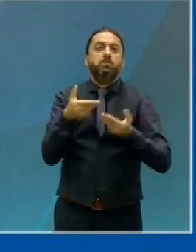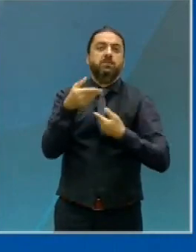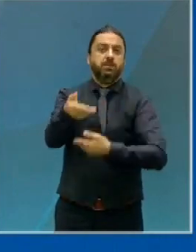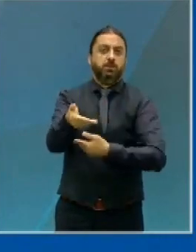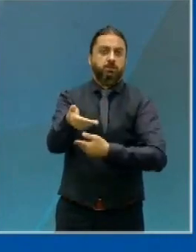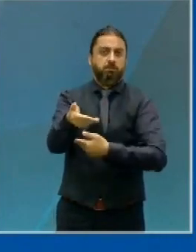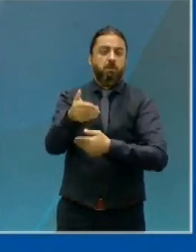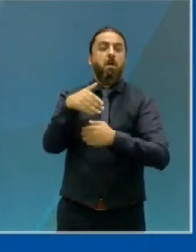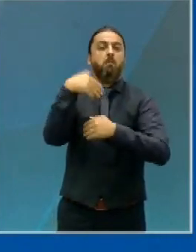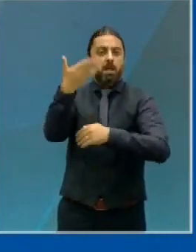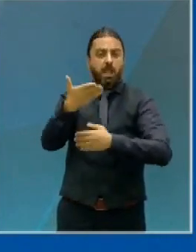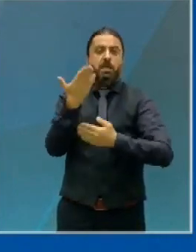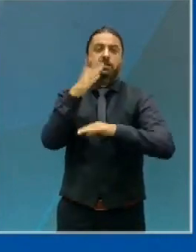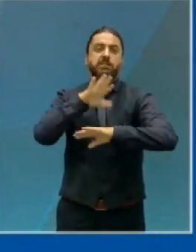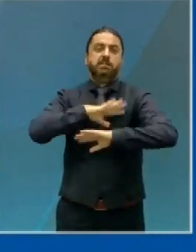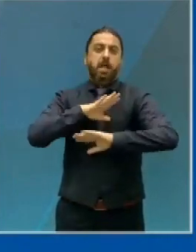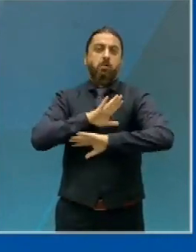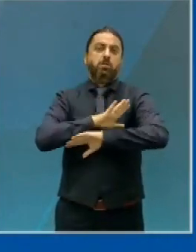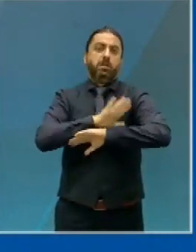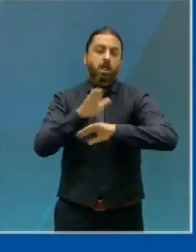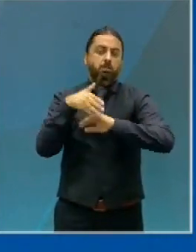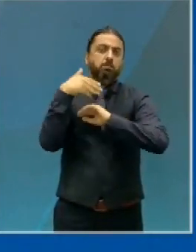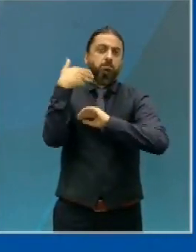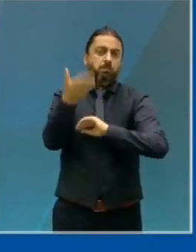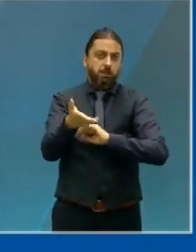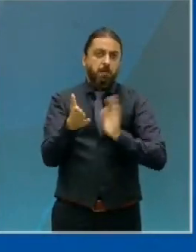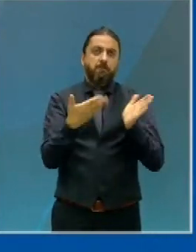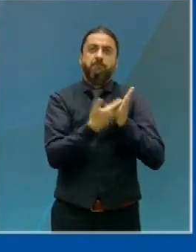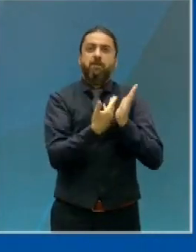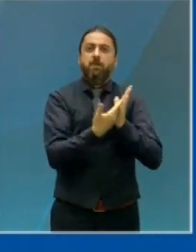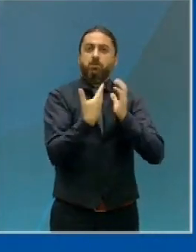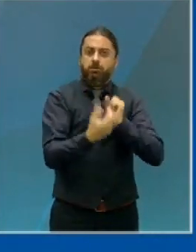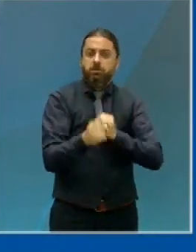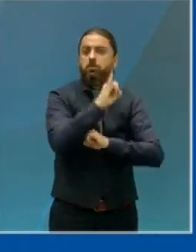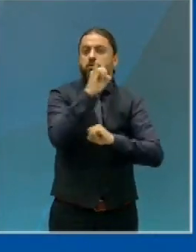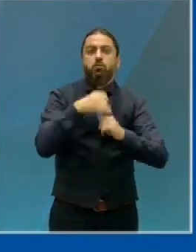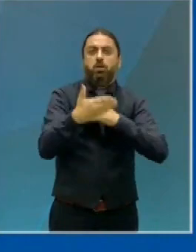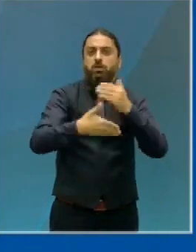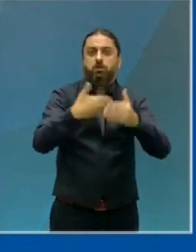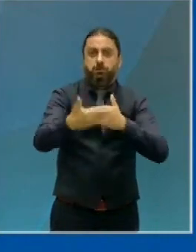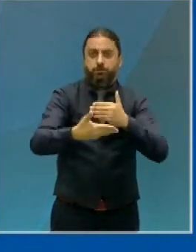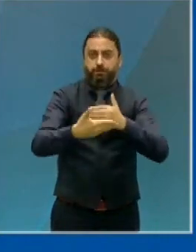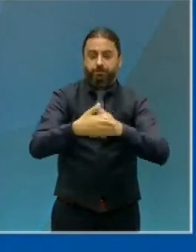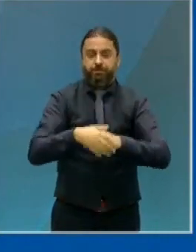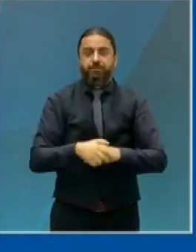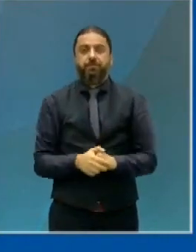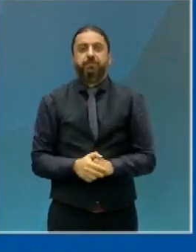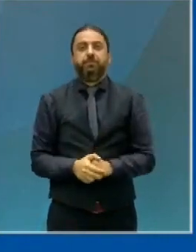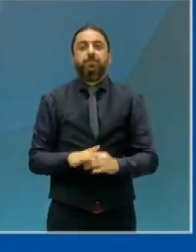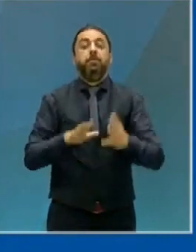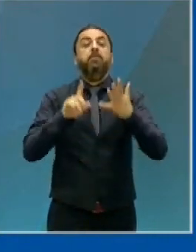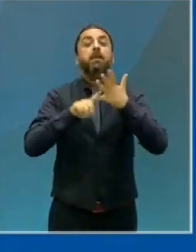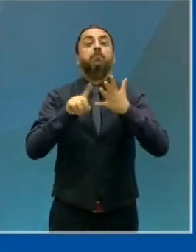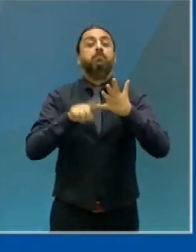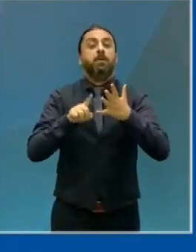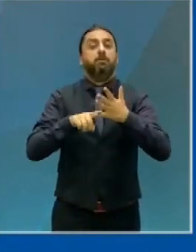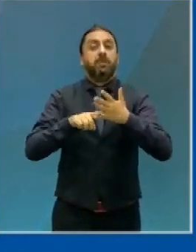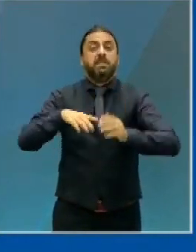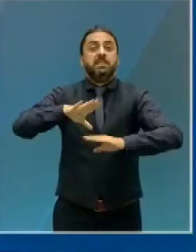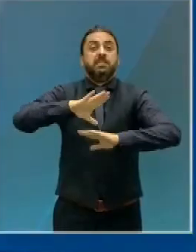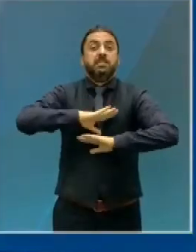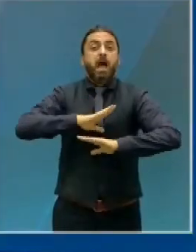ζωή, όσο θα υπηρετούν τη στρατιωτική. Πέμπτον, ενεργοποιούμε την αμυντική μας